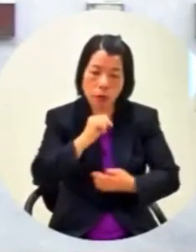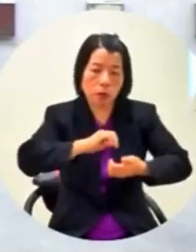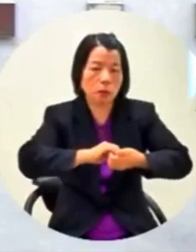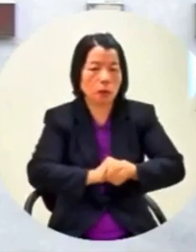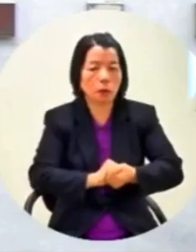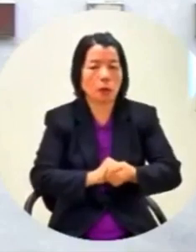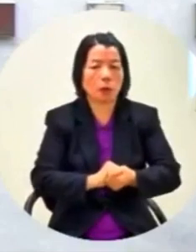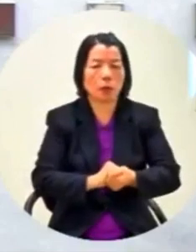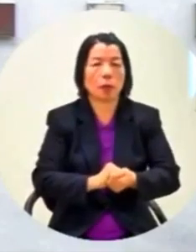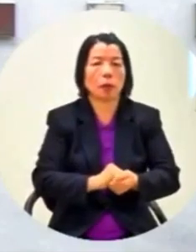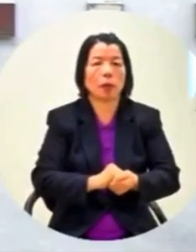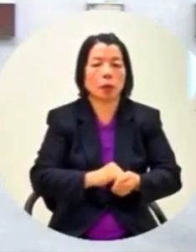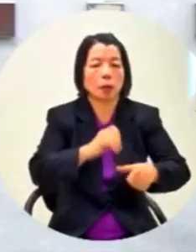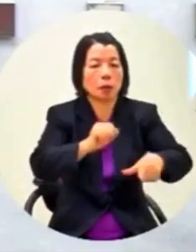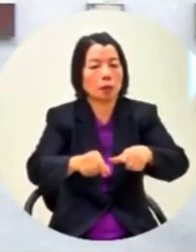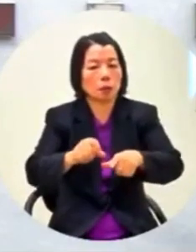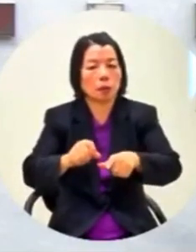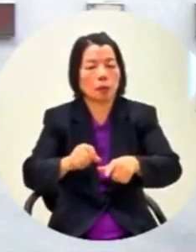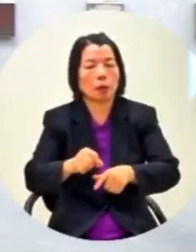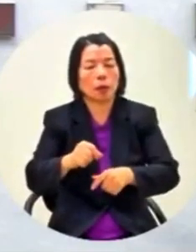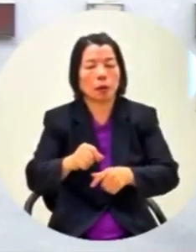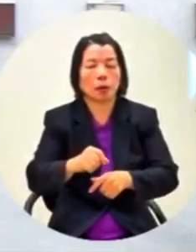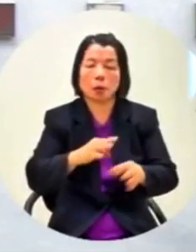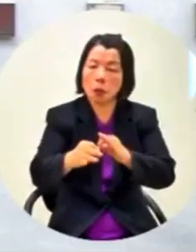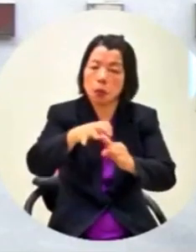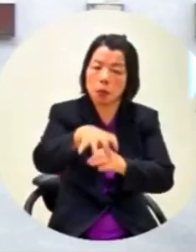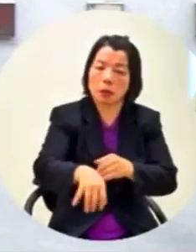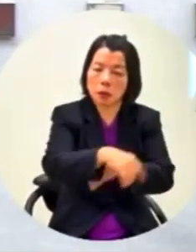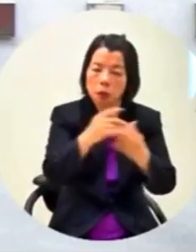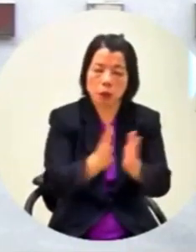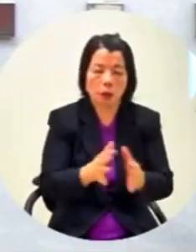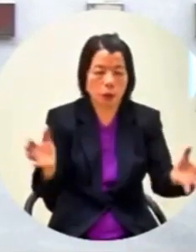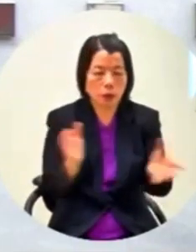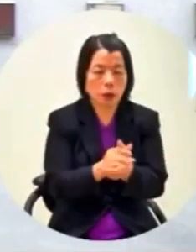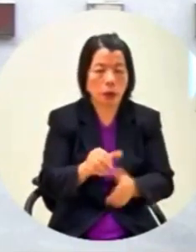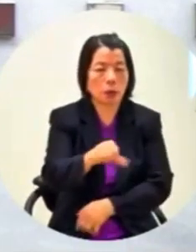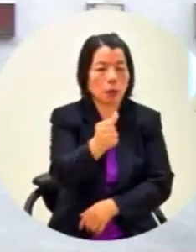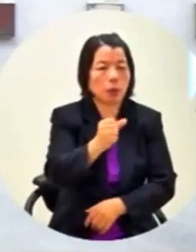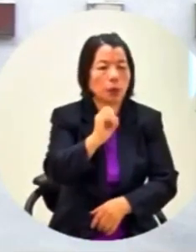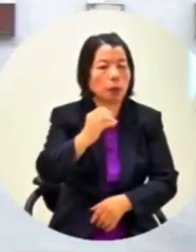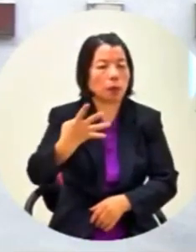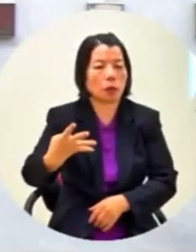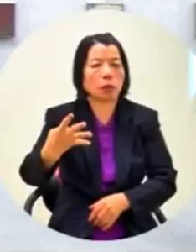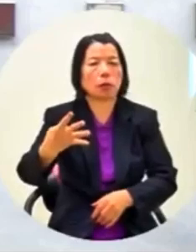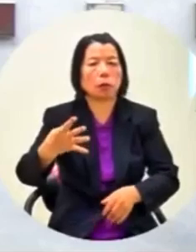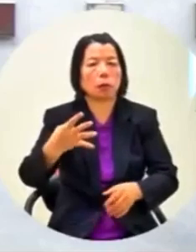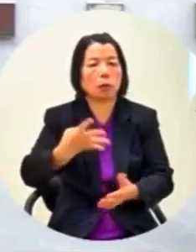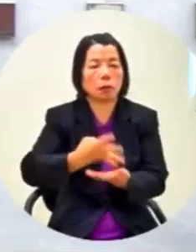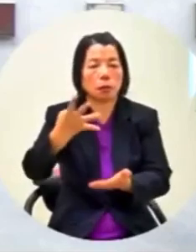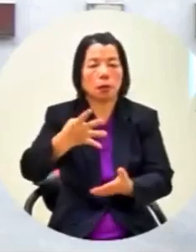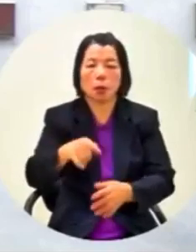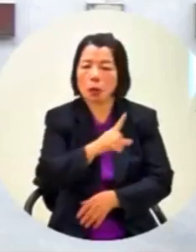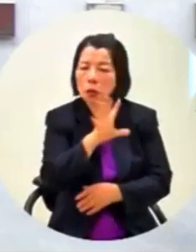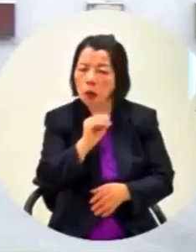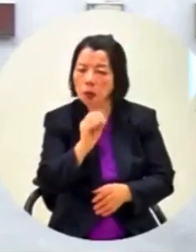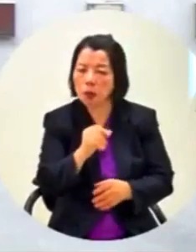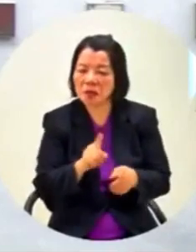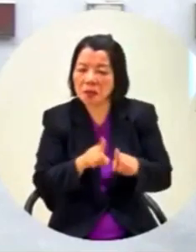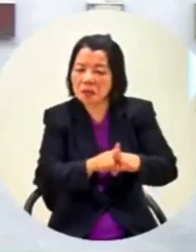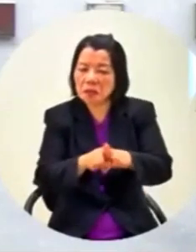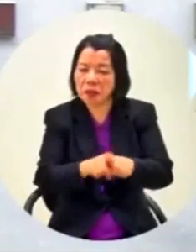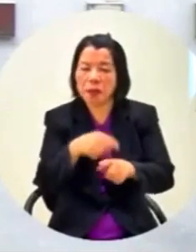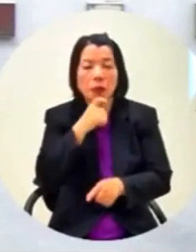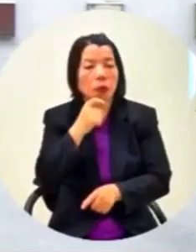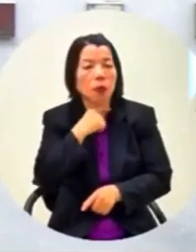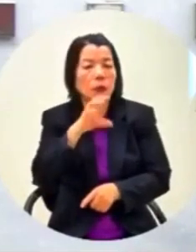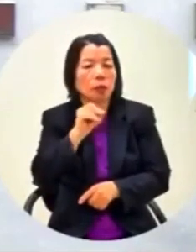查504次。我们查的重点是否有陪侍的服务，以及有落实实